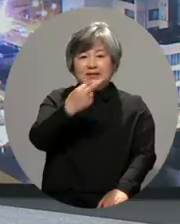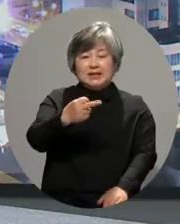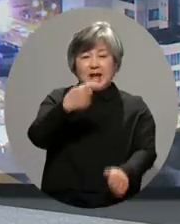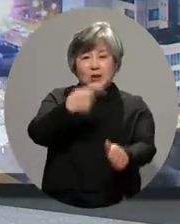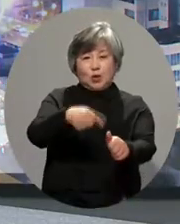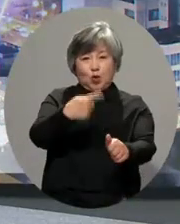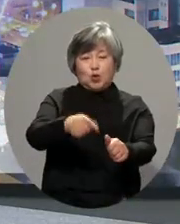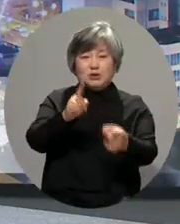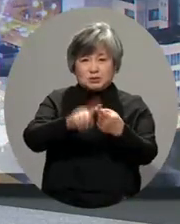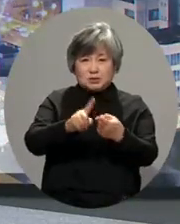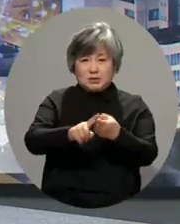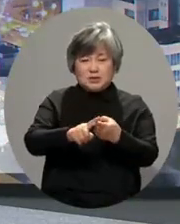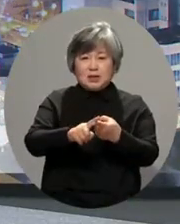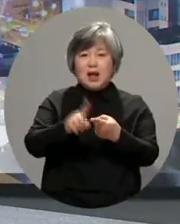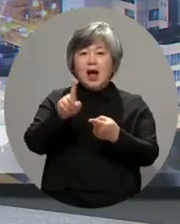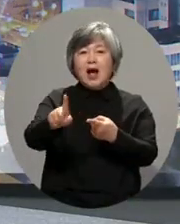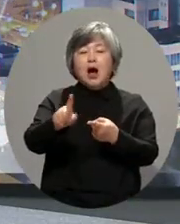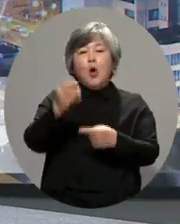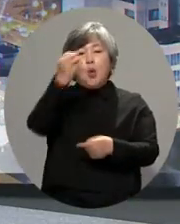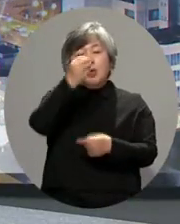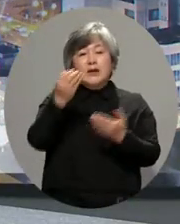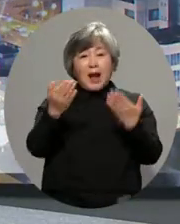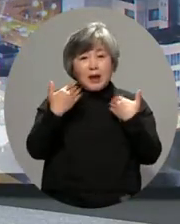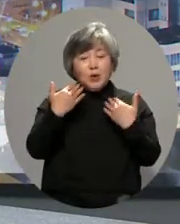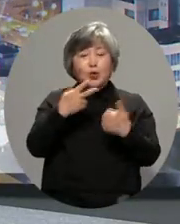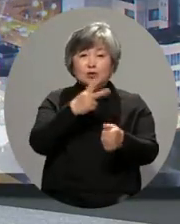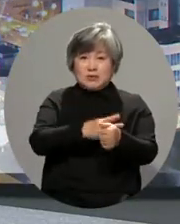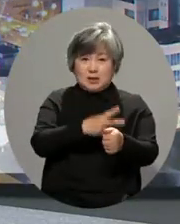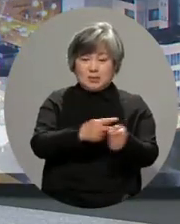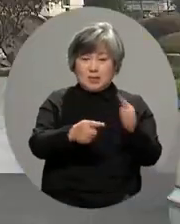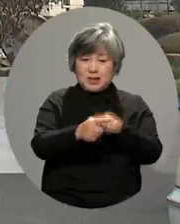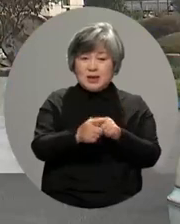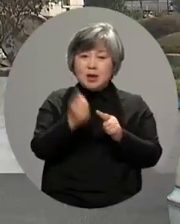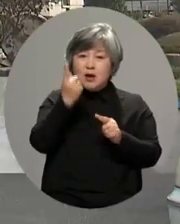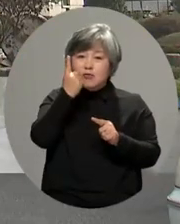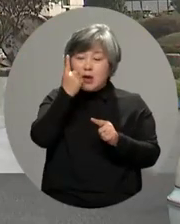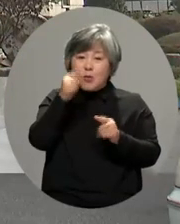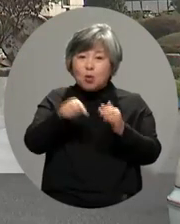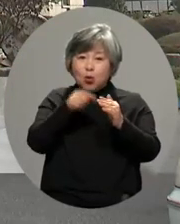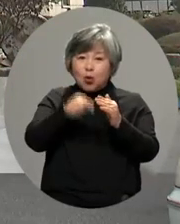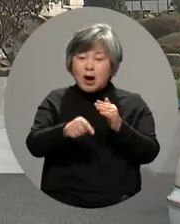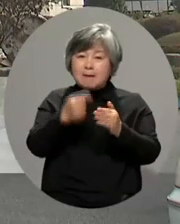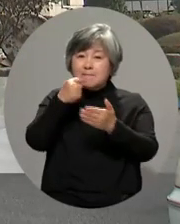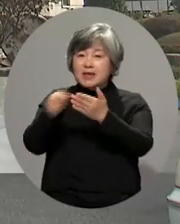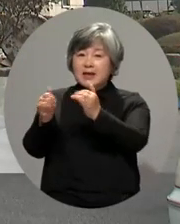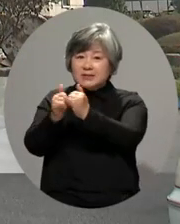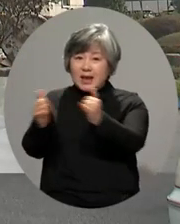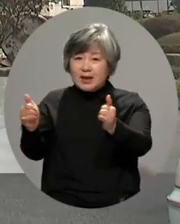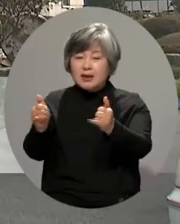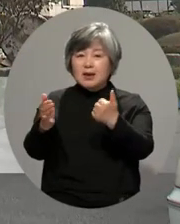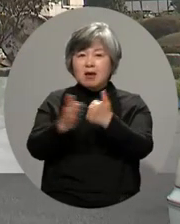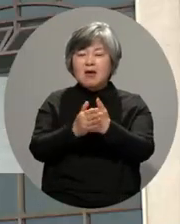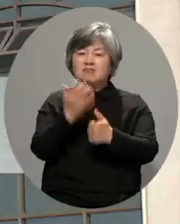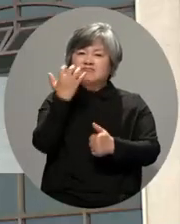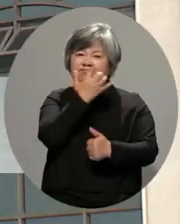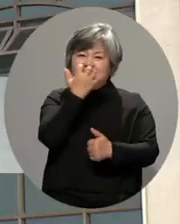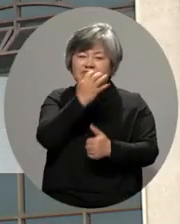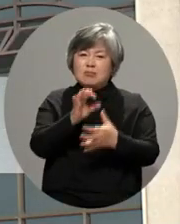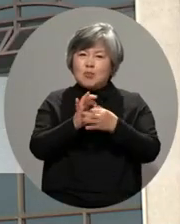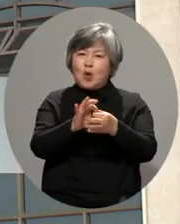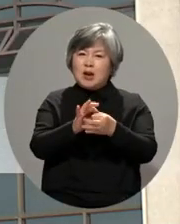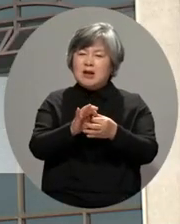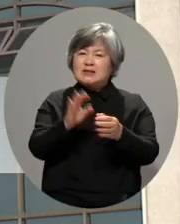익산교육지원청 등에 따르면 익산의 한 고등학교 교사가 sns를 통해 신원 미상의 피해자에게 성적인 내용의